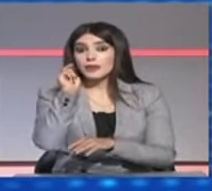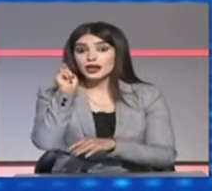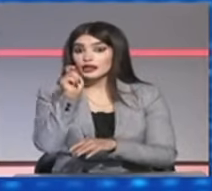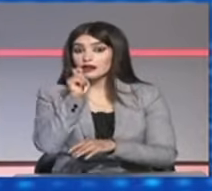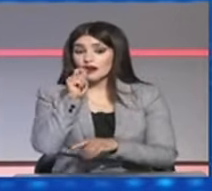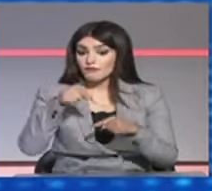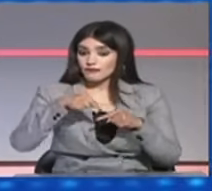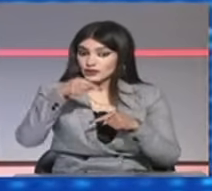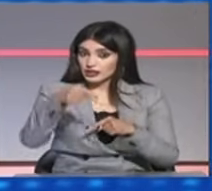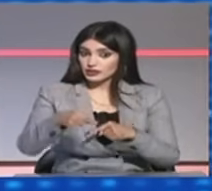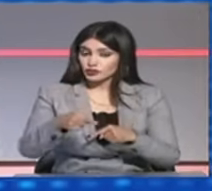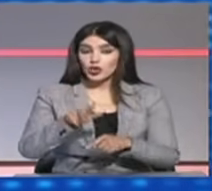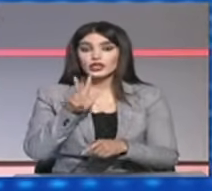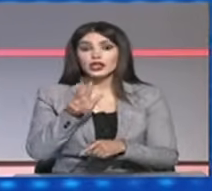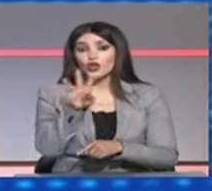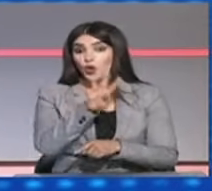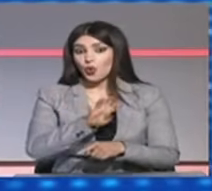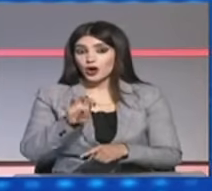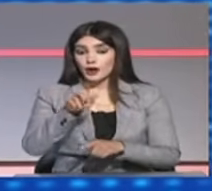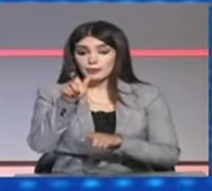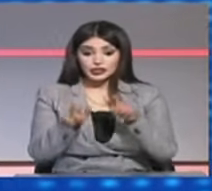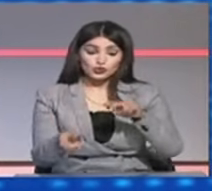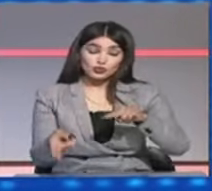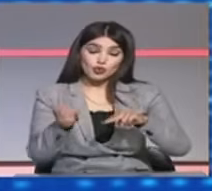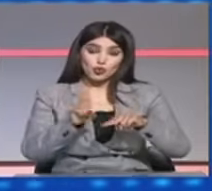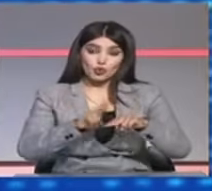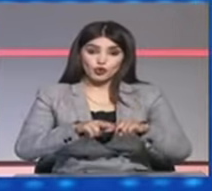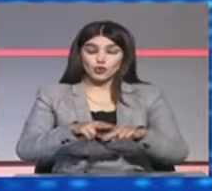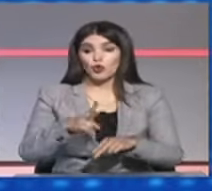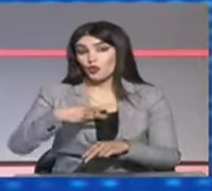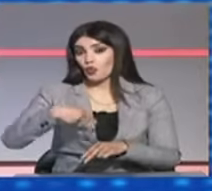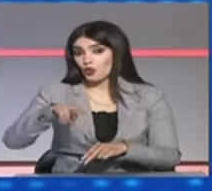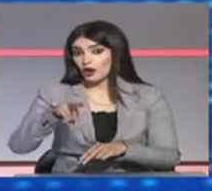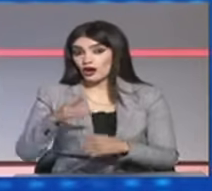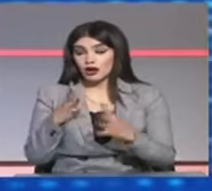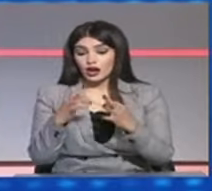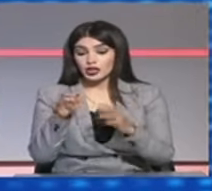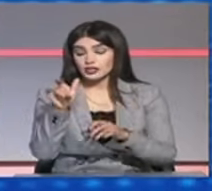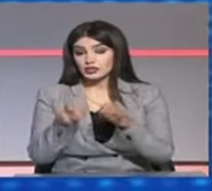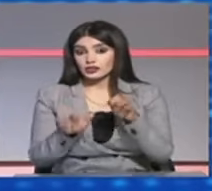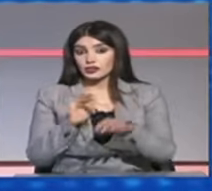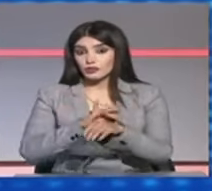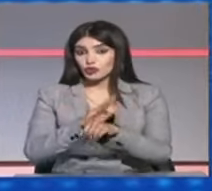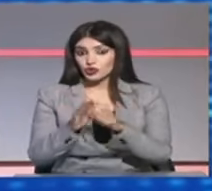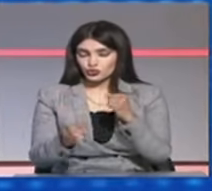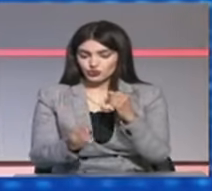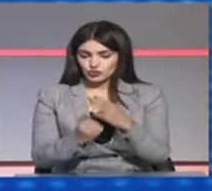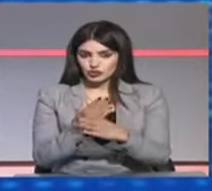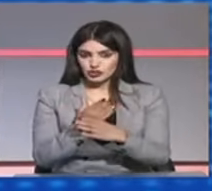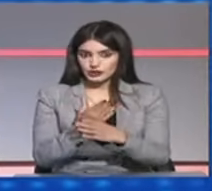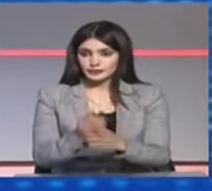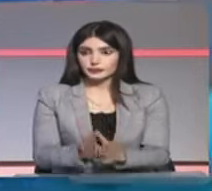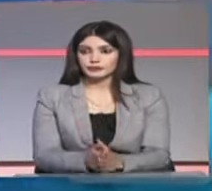الحالي ثلاثه واربعين وفاته والفين وعشره اصابات جديده